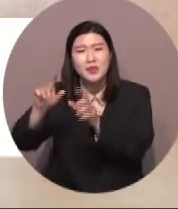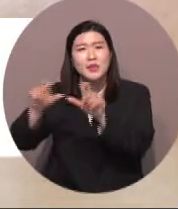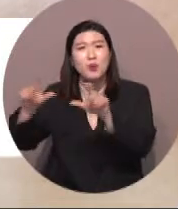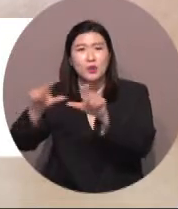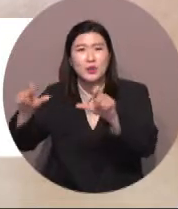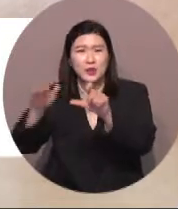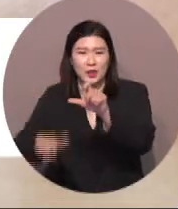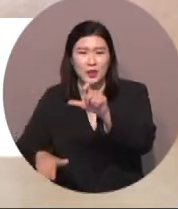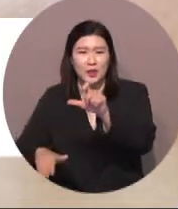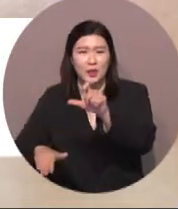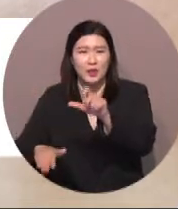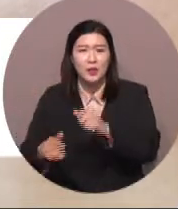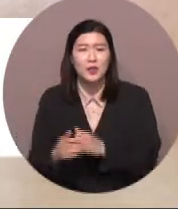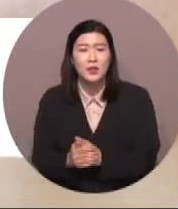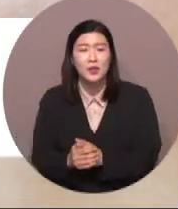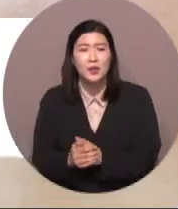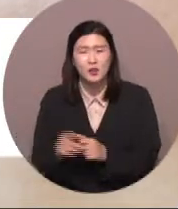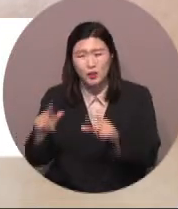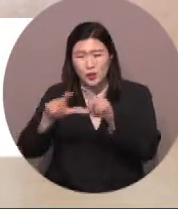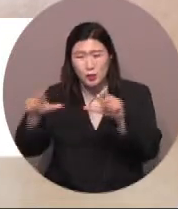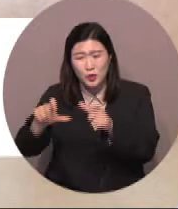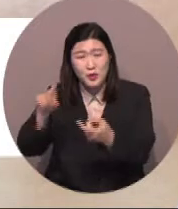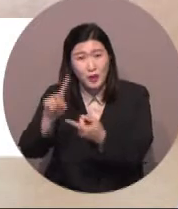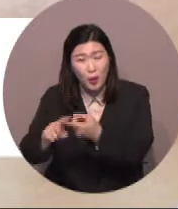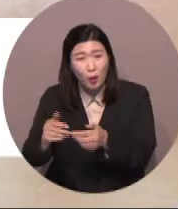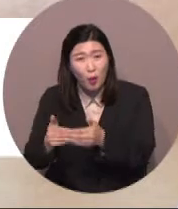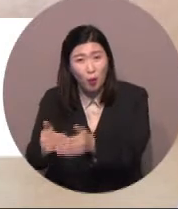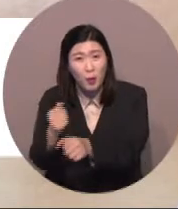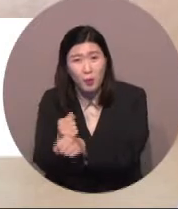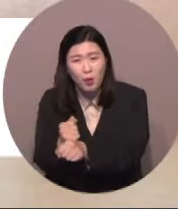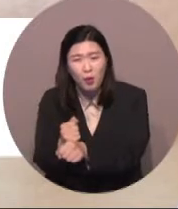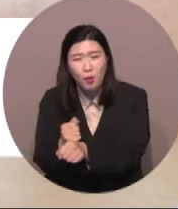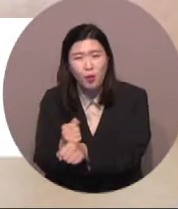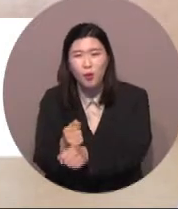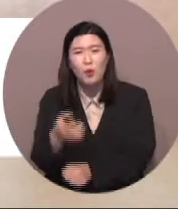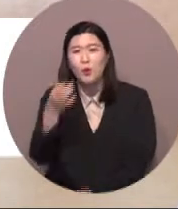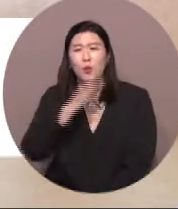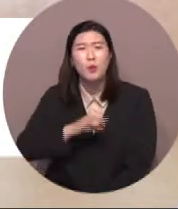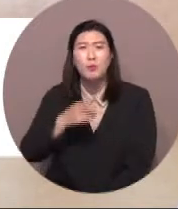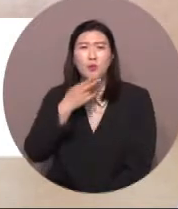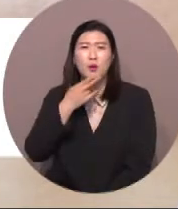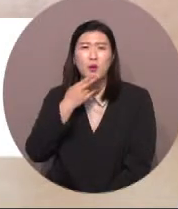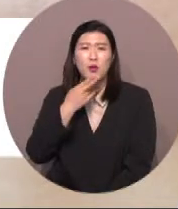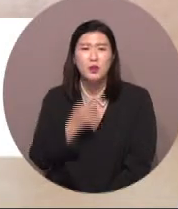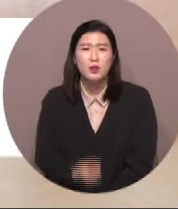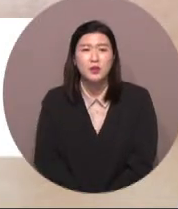똑같지 않습니까? 한산형 아파트도 둔산